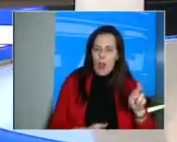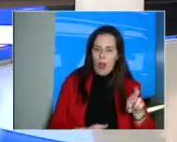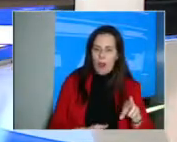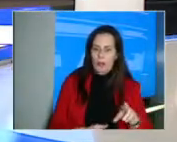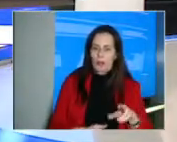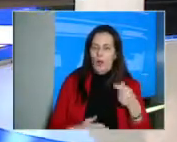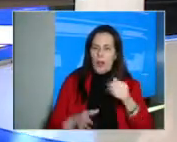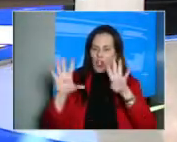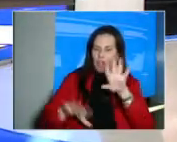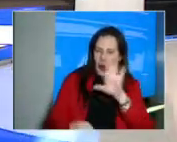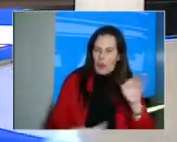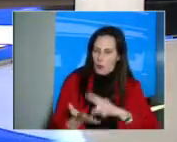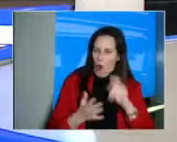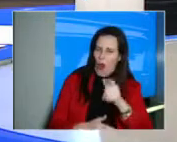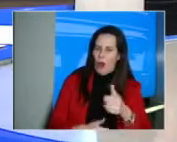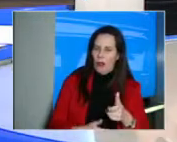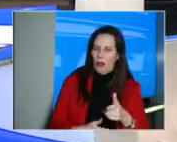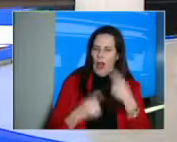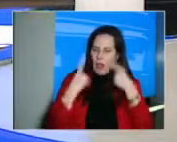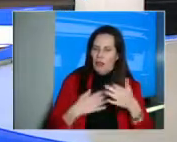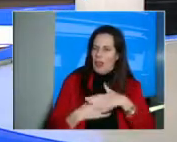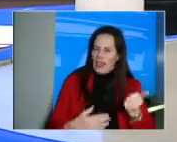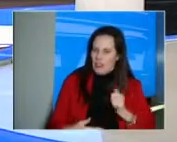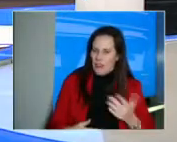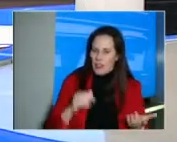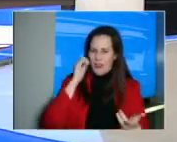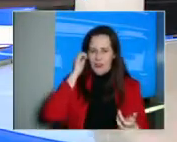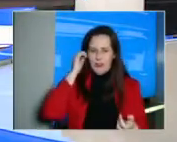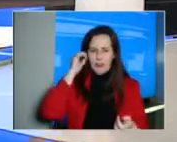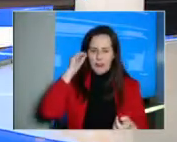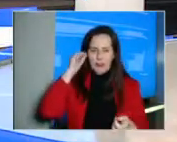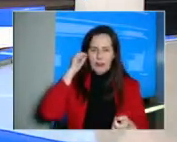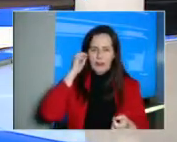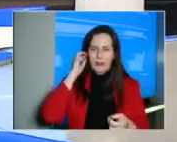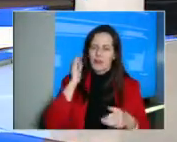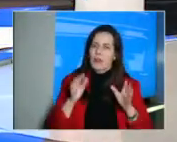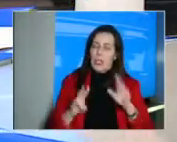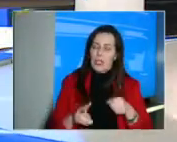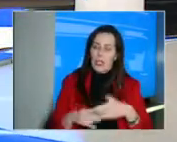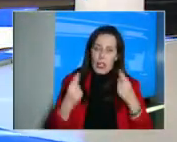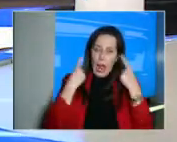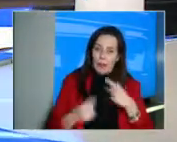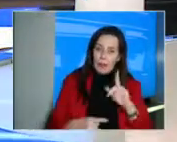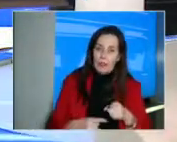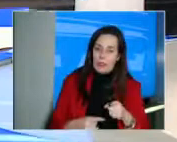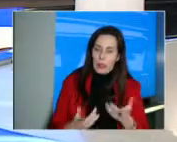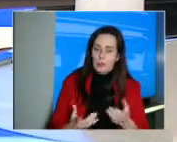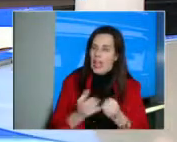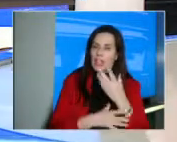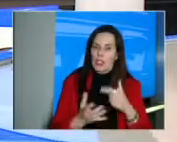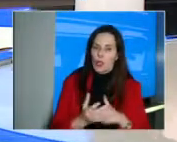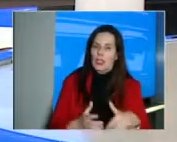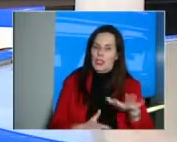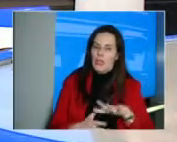נשוי 9,500 שקל בחודש, שבכלל אין שם צבא, זה בכלל, נחל החרדי שבכלל אין שם חרדים, שצריך ליצור